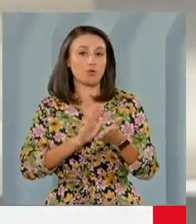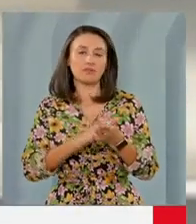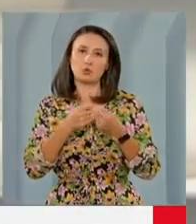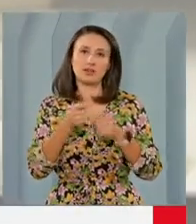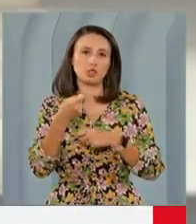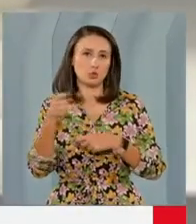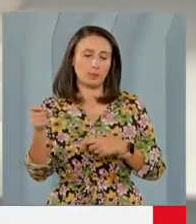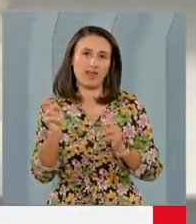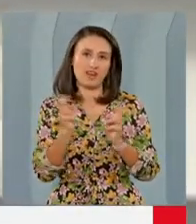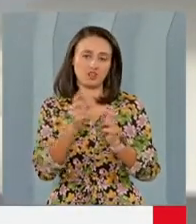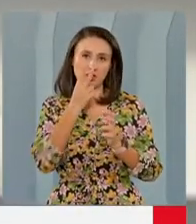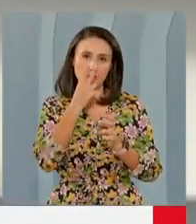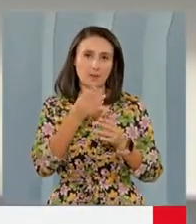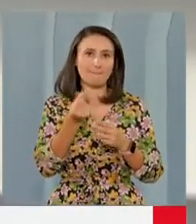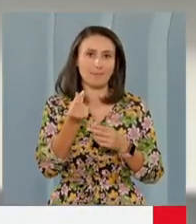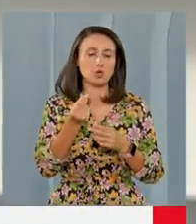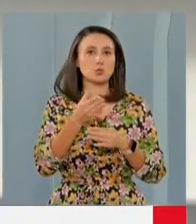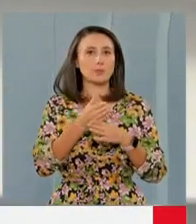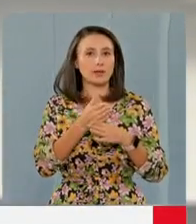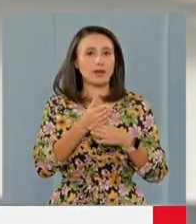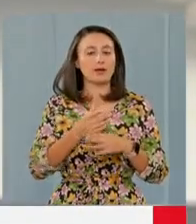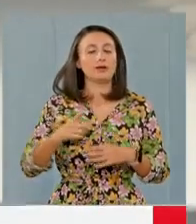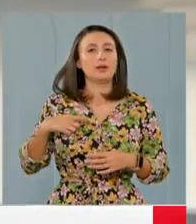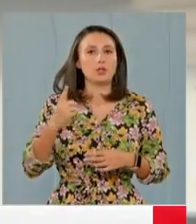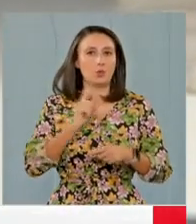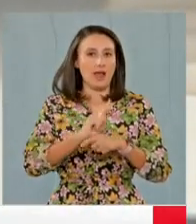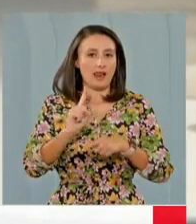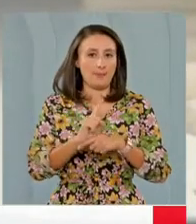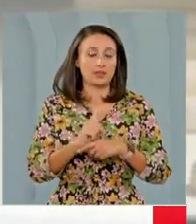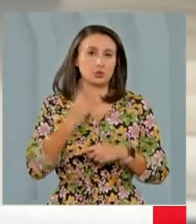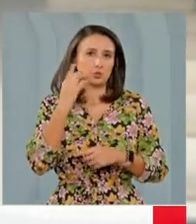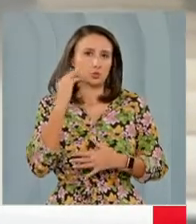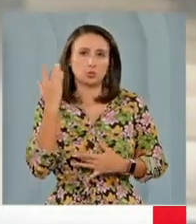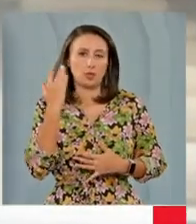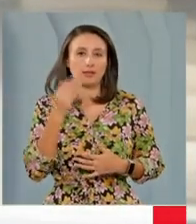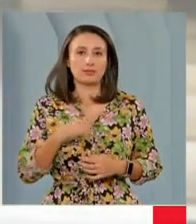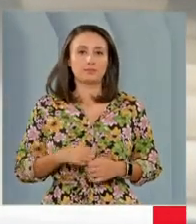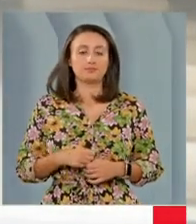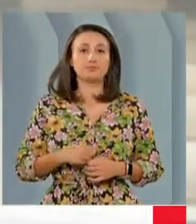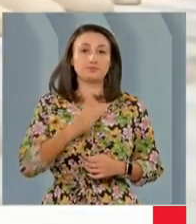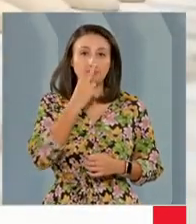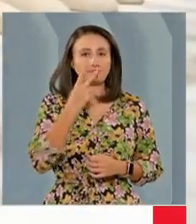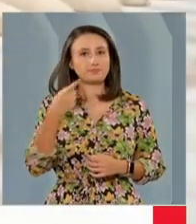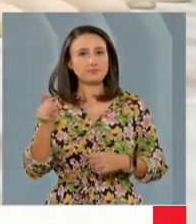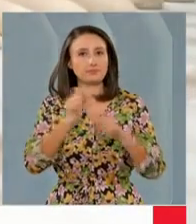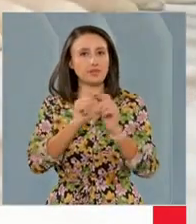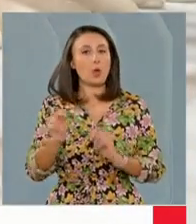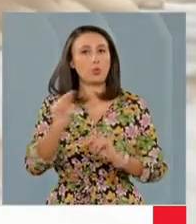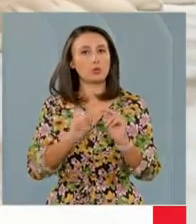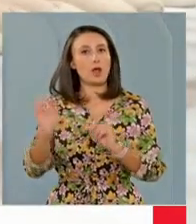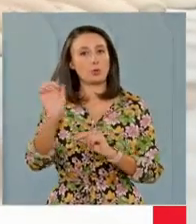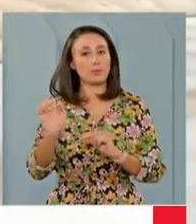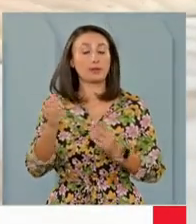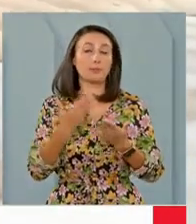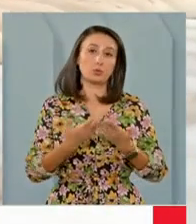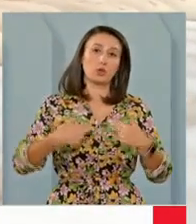tâmpit la energie sau le Găsiți în prețul pâinii e un element destul de paradoxal raportat la celelalte țări din Uniunea Europeană pentru că